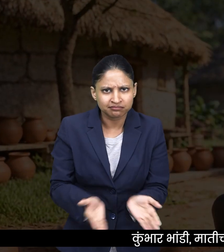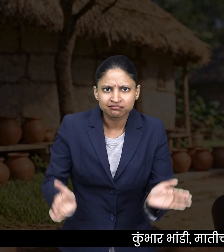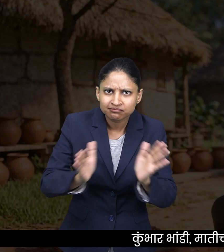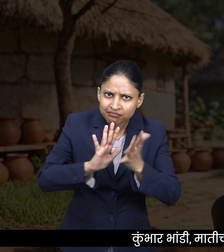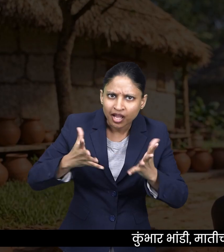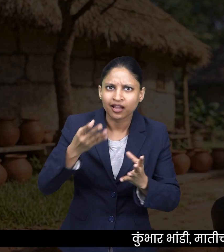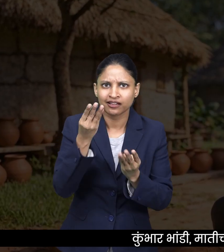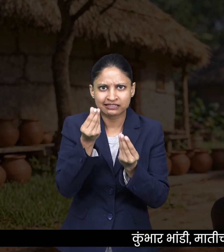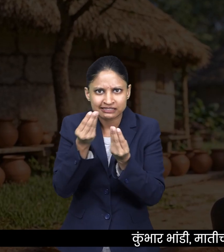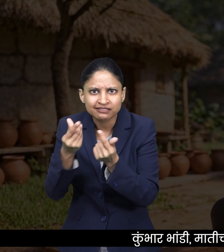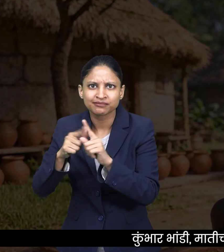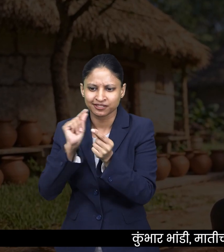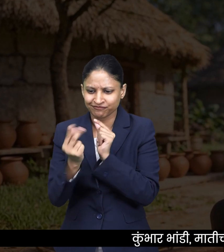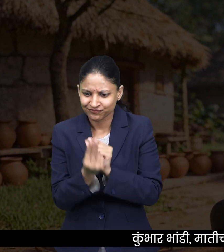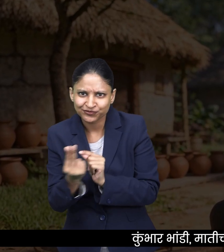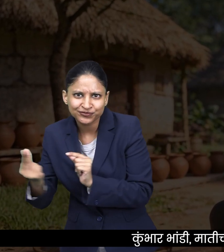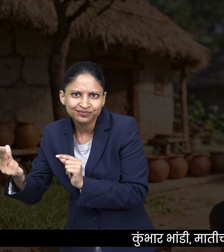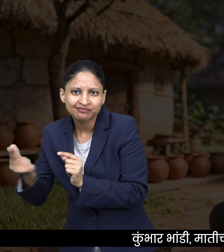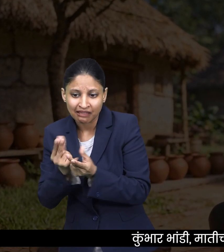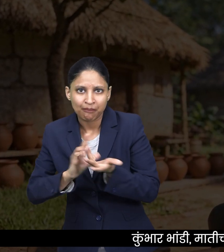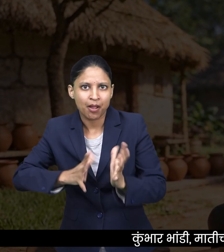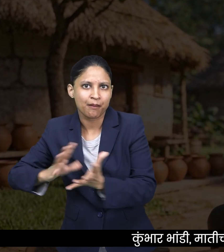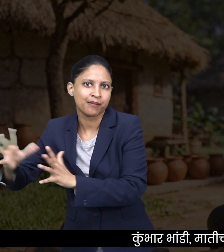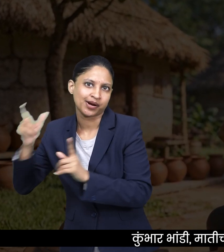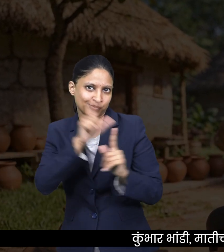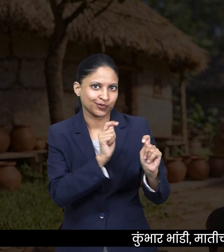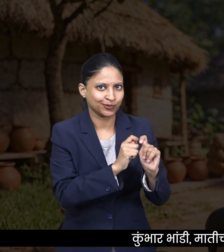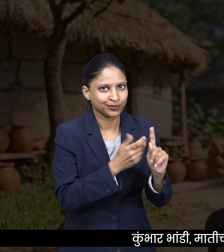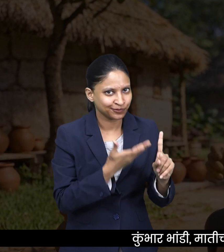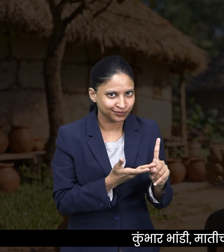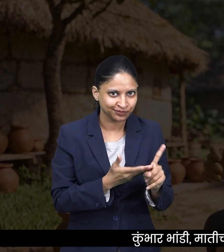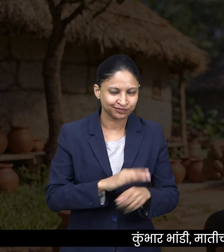कुंभार भांडी, मातीच्या वस्तू आणि दिवे बनवतात.